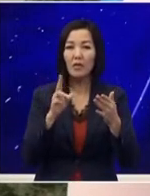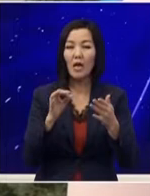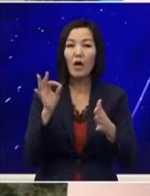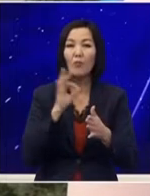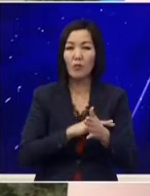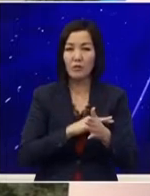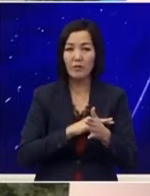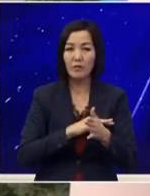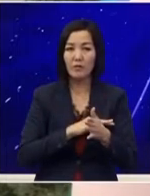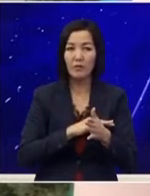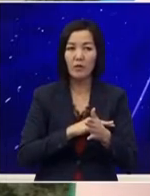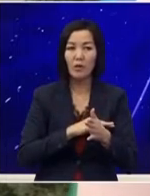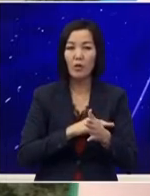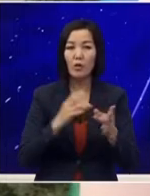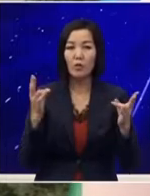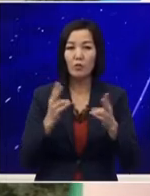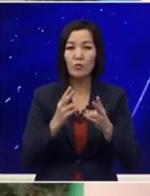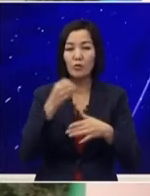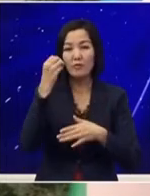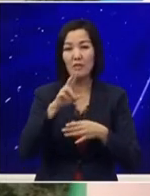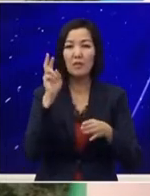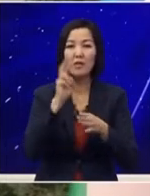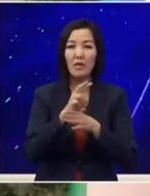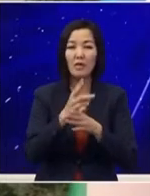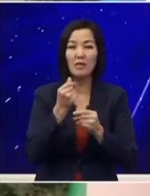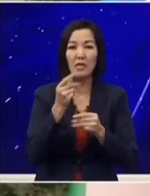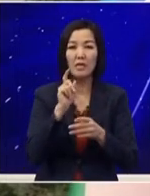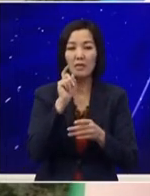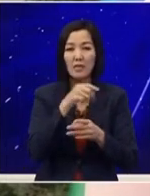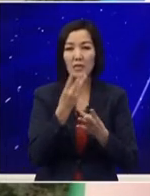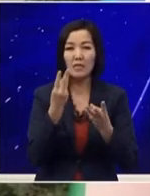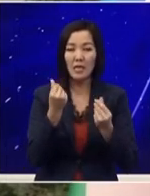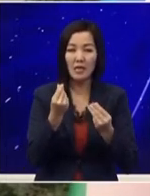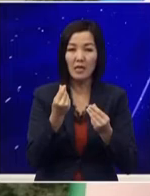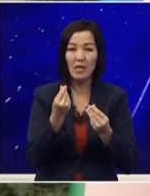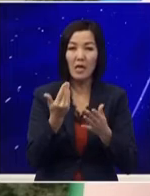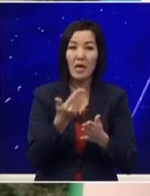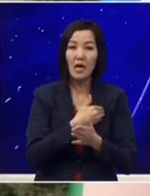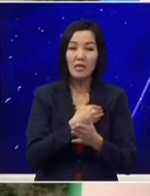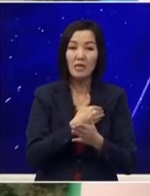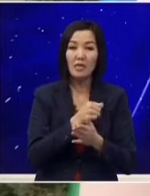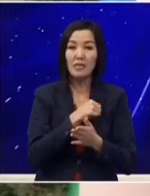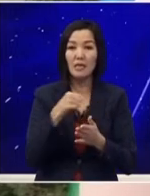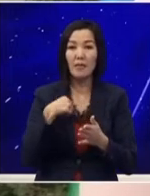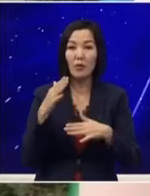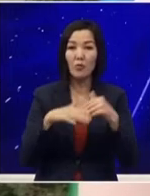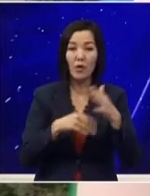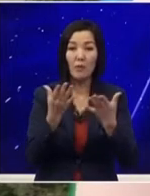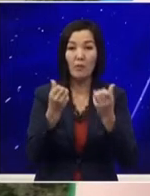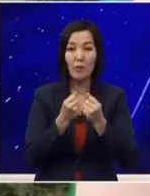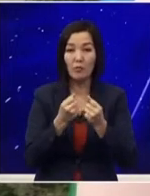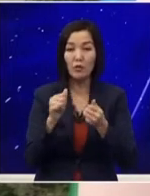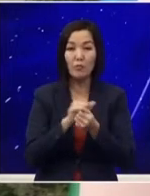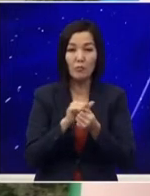лучше им проехать с села в районный центр, тратить на это время, ресурсы, и хотят получить все эти услуги через СОН в